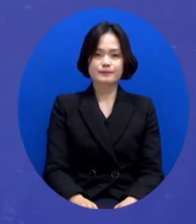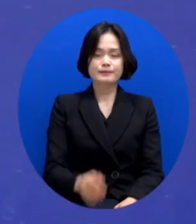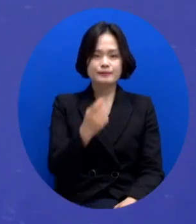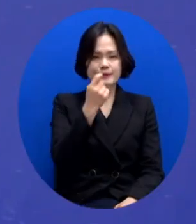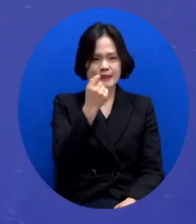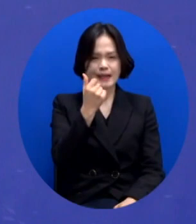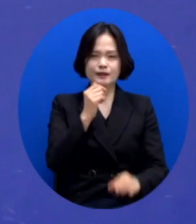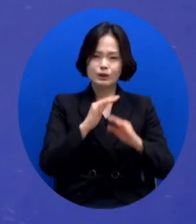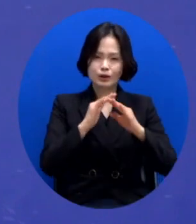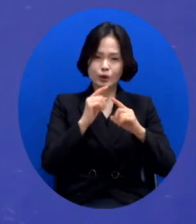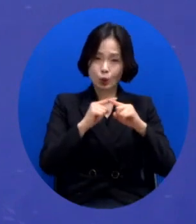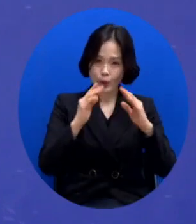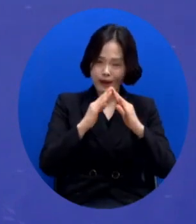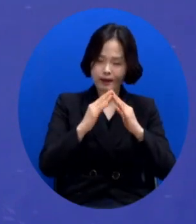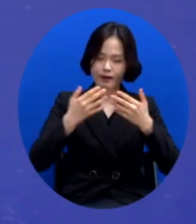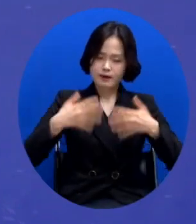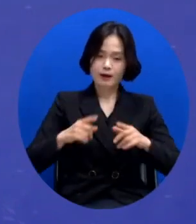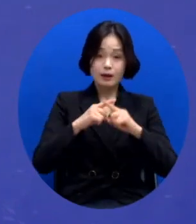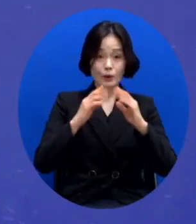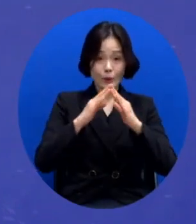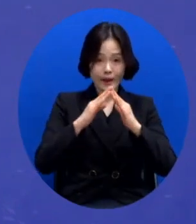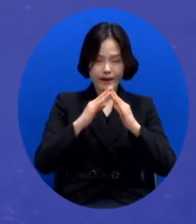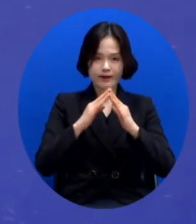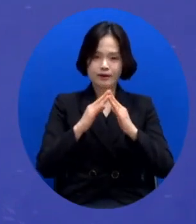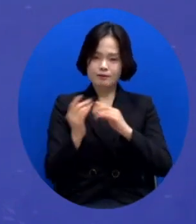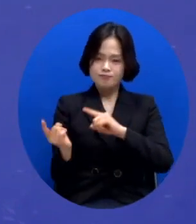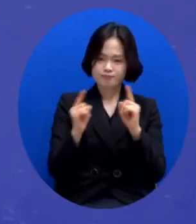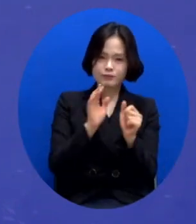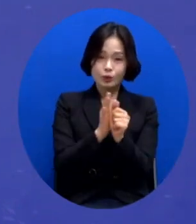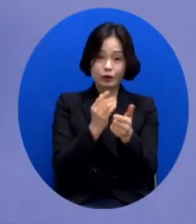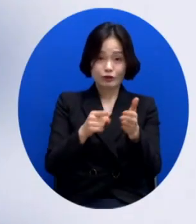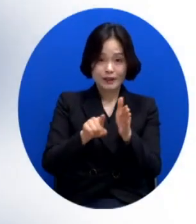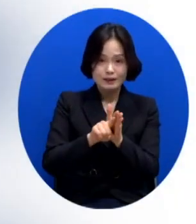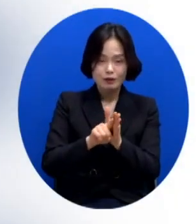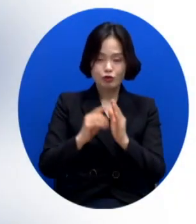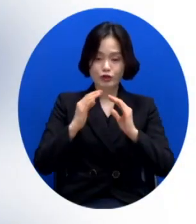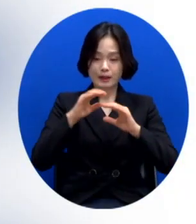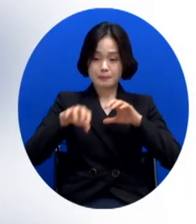살리기 연합이 우리 마을 지킴이 방역 딴 을 출범했습니다